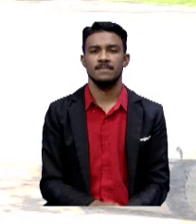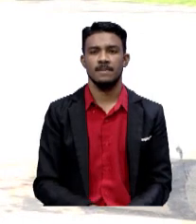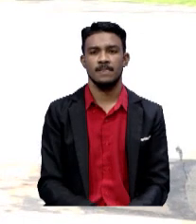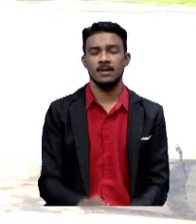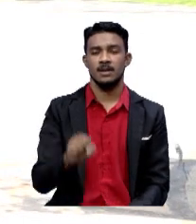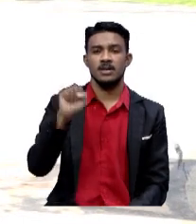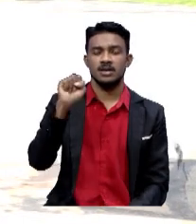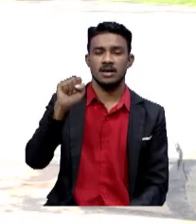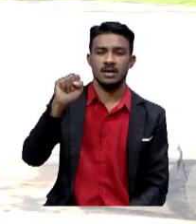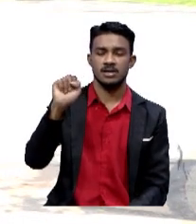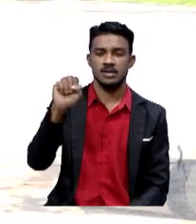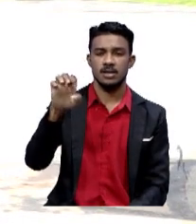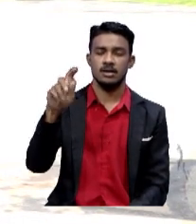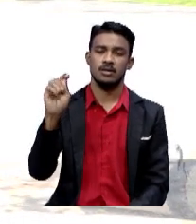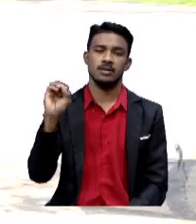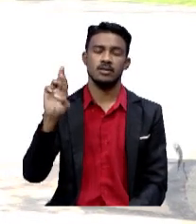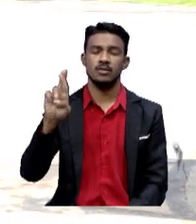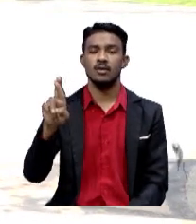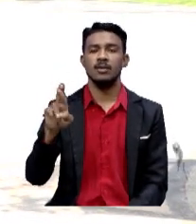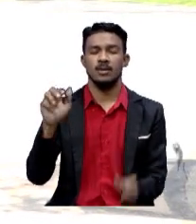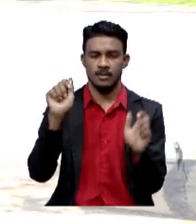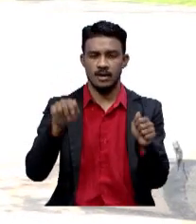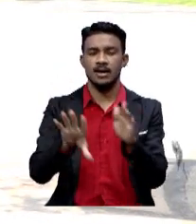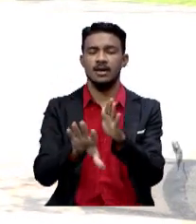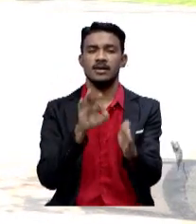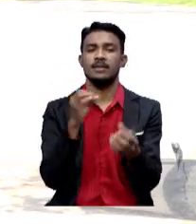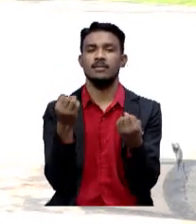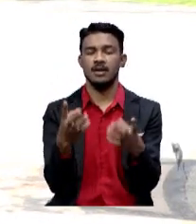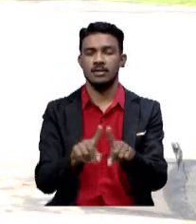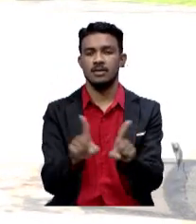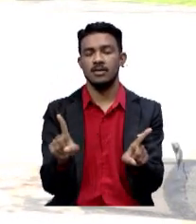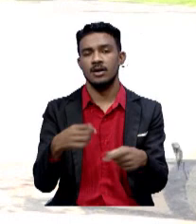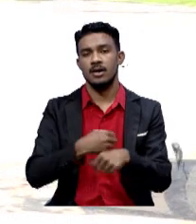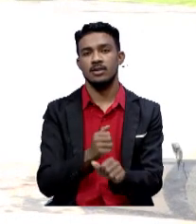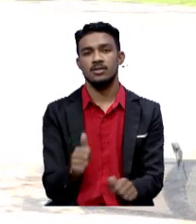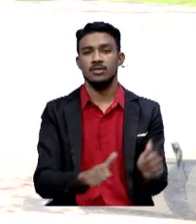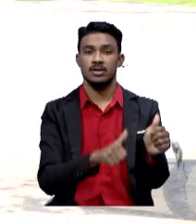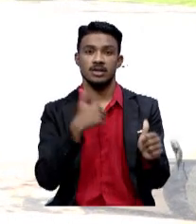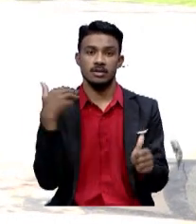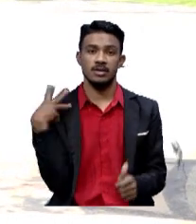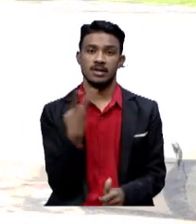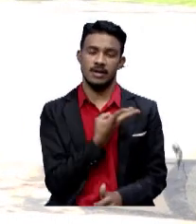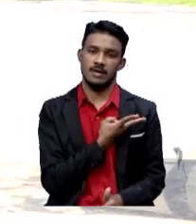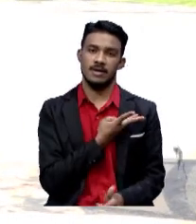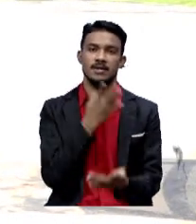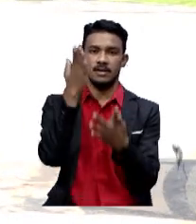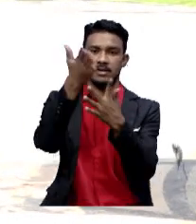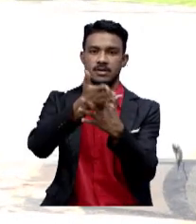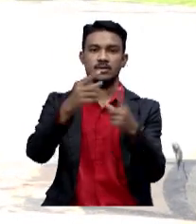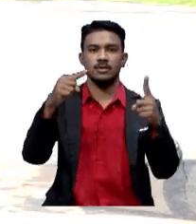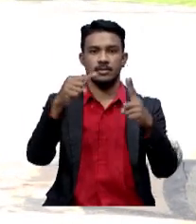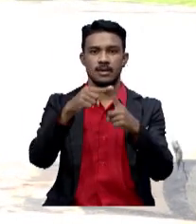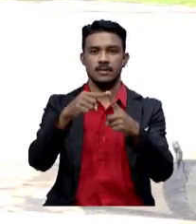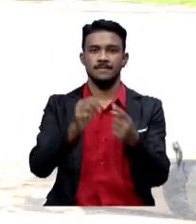situr privado maka hetan barak liu nomos implikasan seluk maka kuanto masih tetama iha tama iha